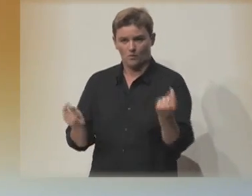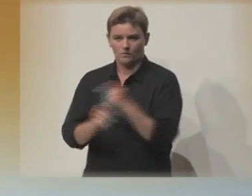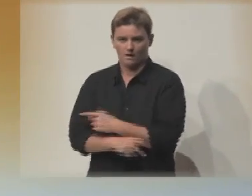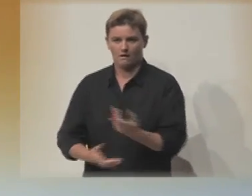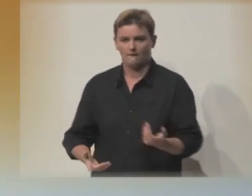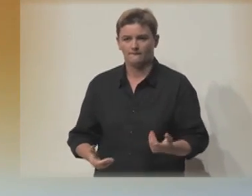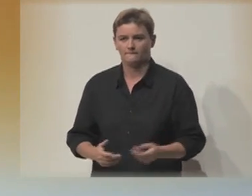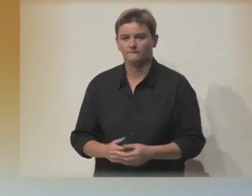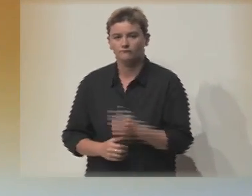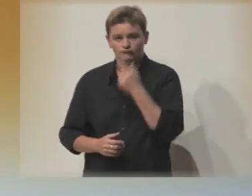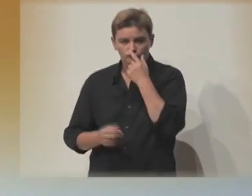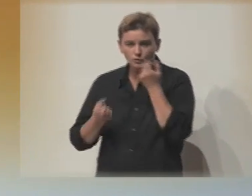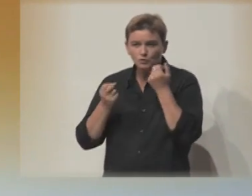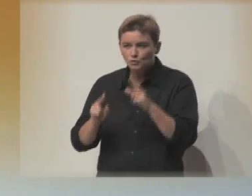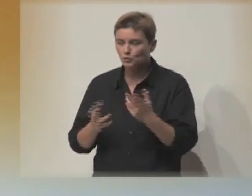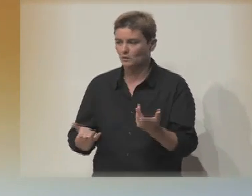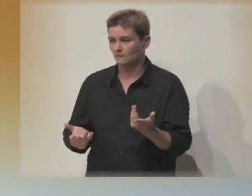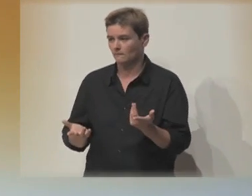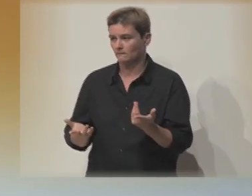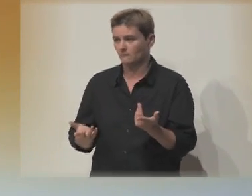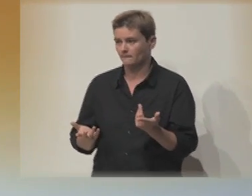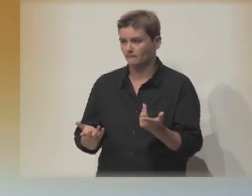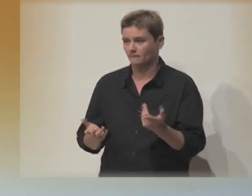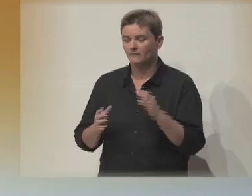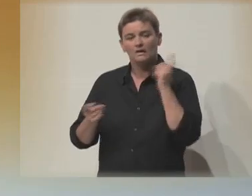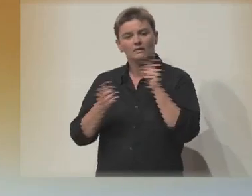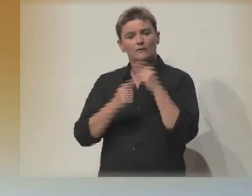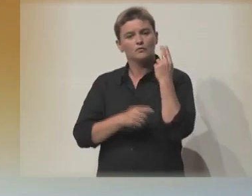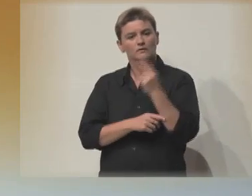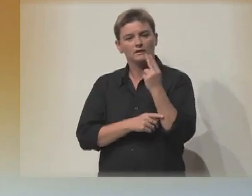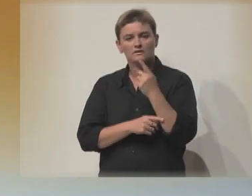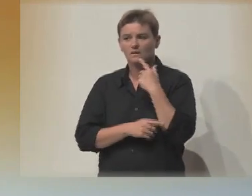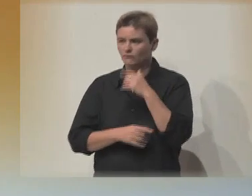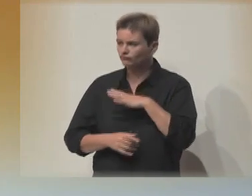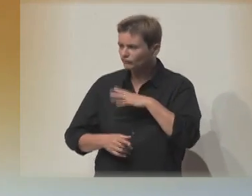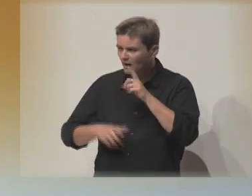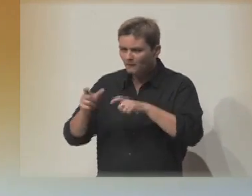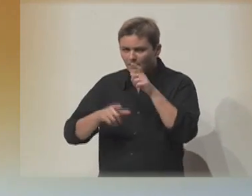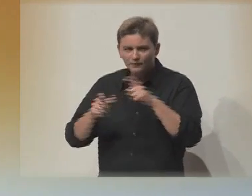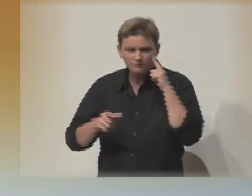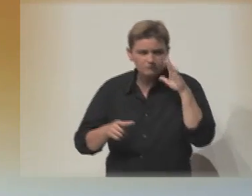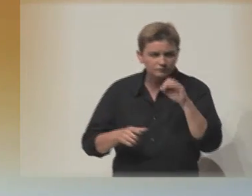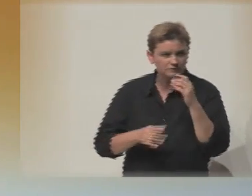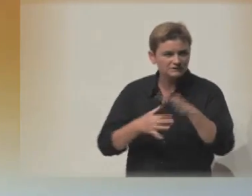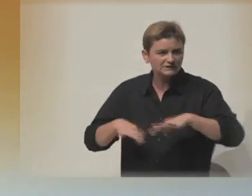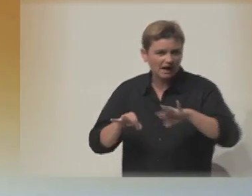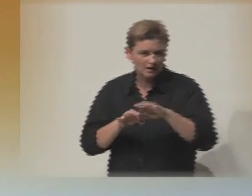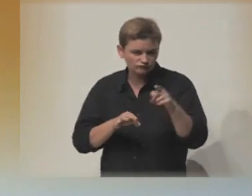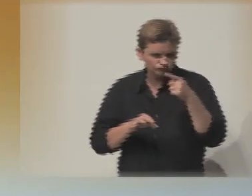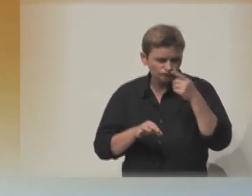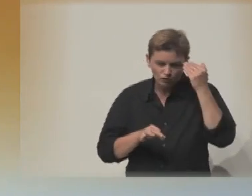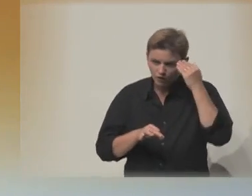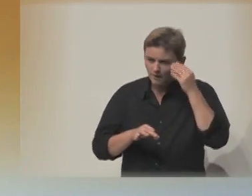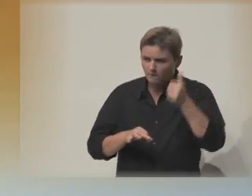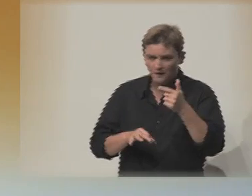Et je suis sûr que sur ce principe-là, qui touche, si les spécialistes, j'en vois quelques-uns dans la salle, me suivent, qui